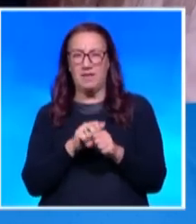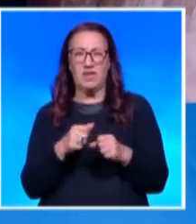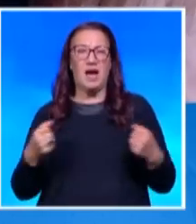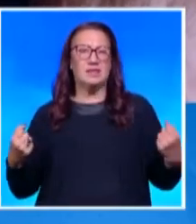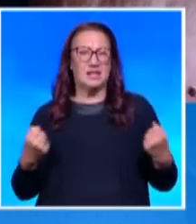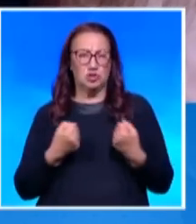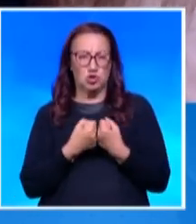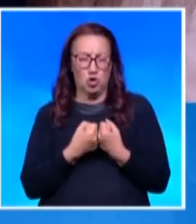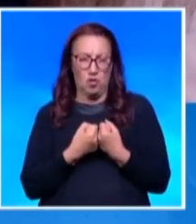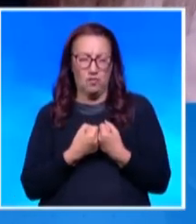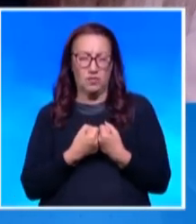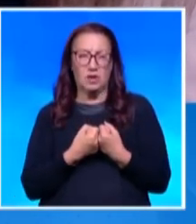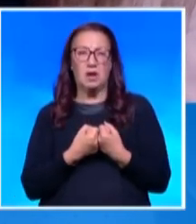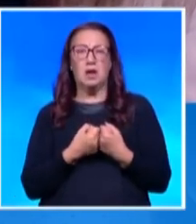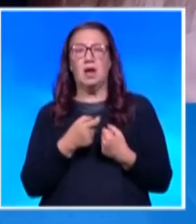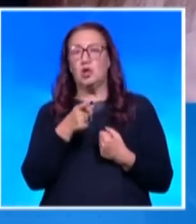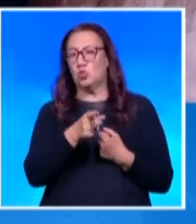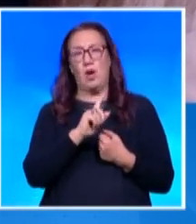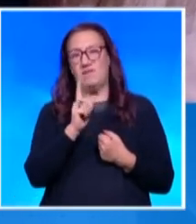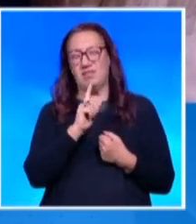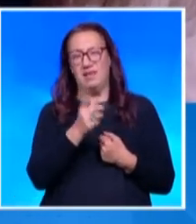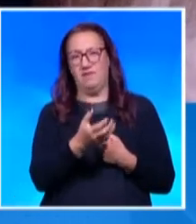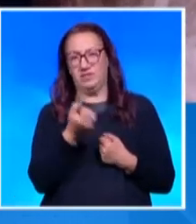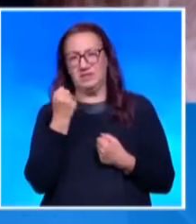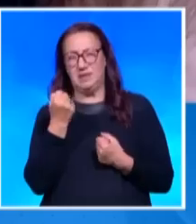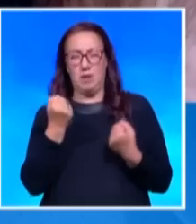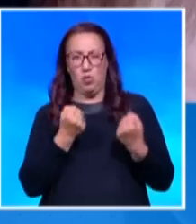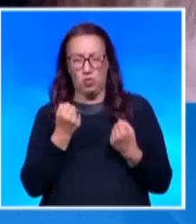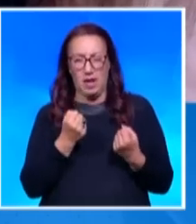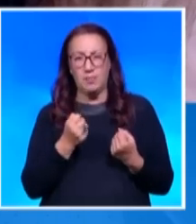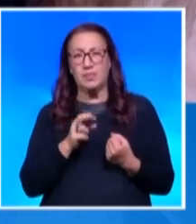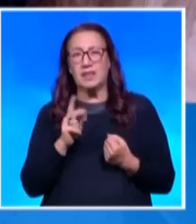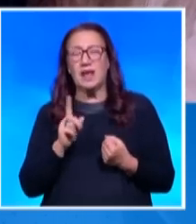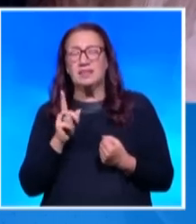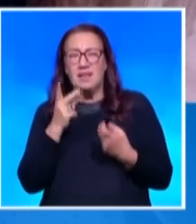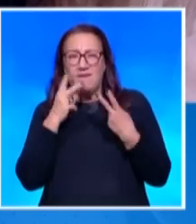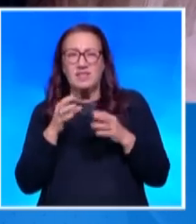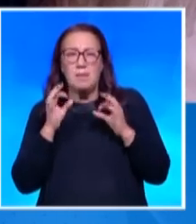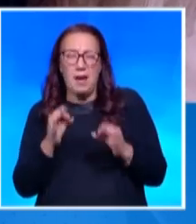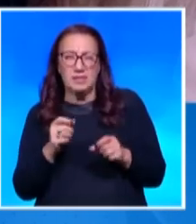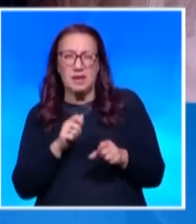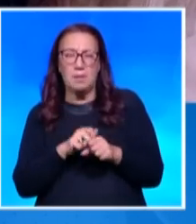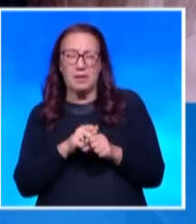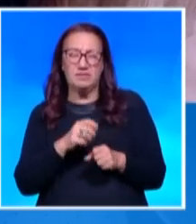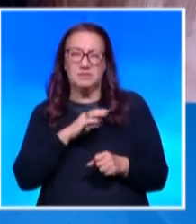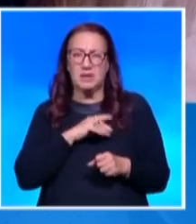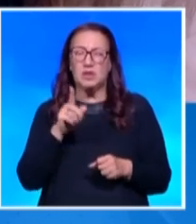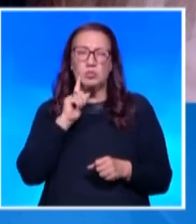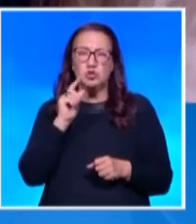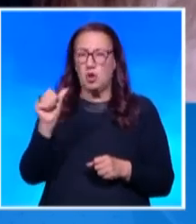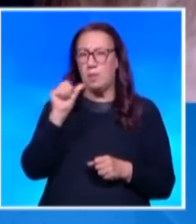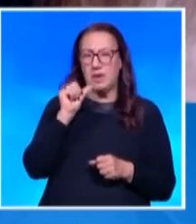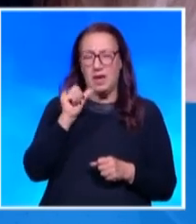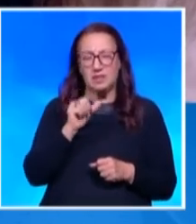произшествие да не се отнема моторното превозно средство при непредпазливо причиняване на смърт в пияно състояние съдът да има